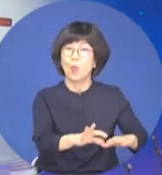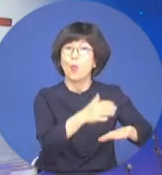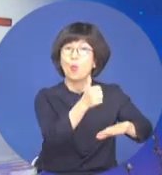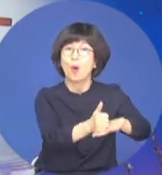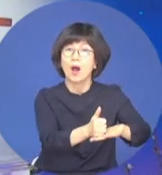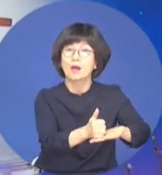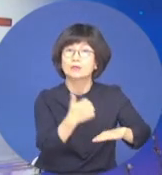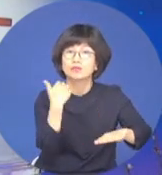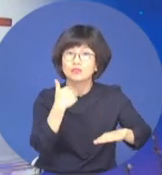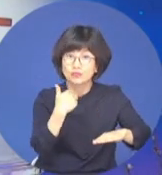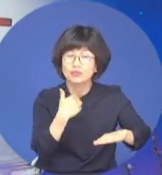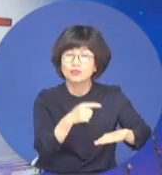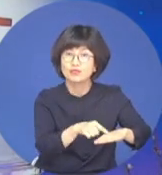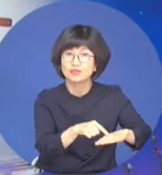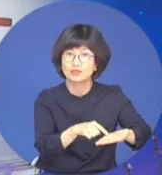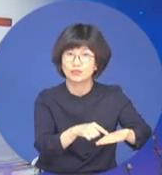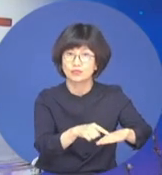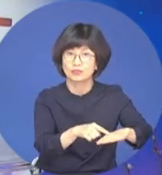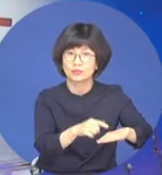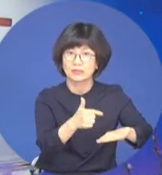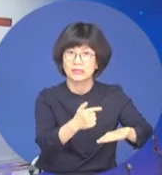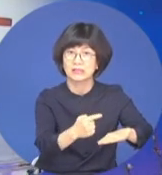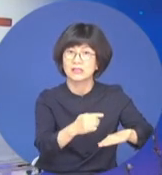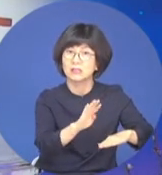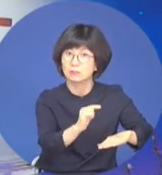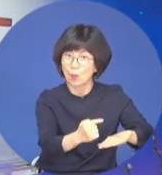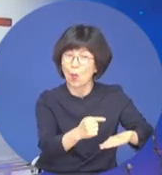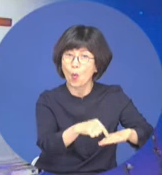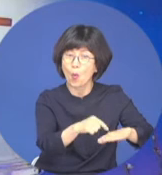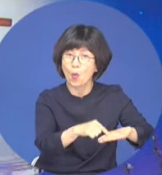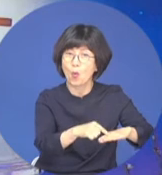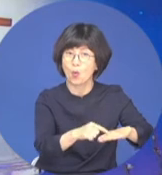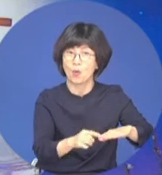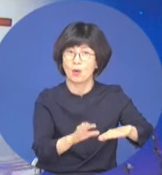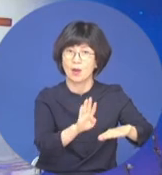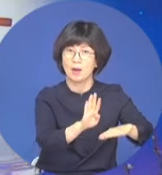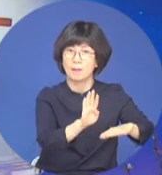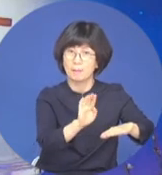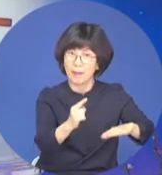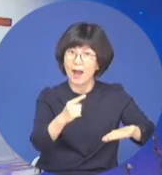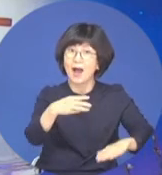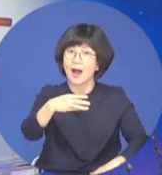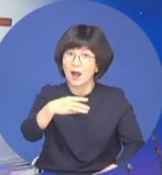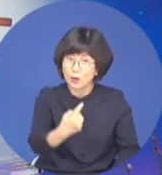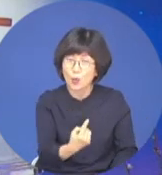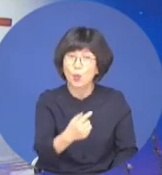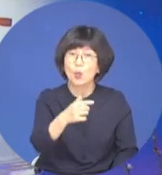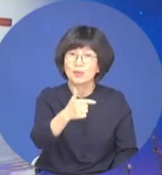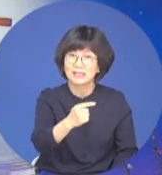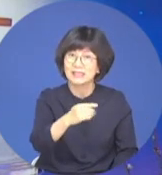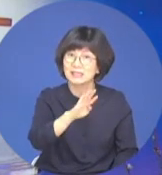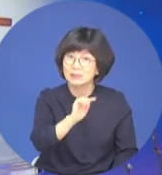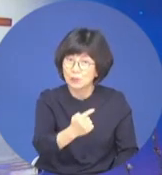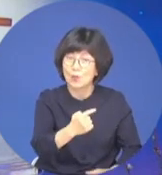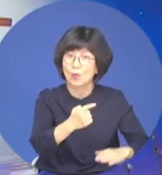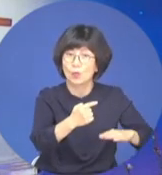그 당시에 애굽왕으로 이 바로 느고라고 합니다. 바로는 애굽의 왕을 가리키는 말이에요.